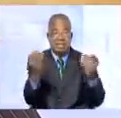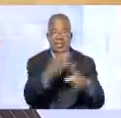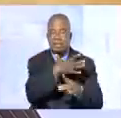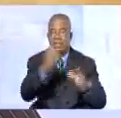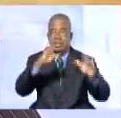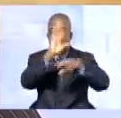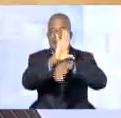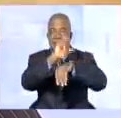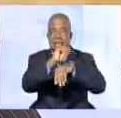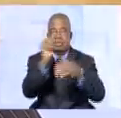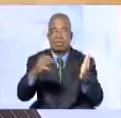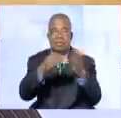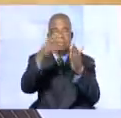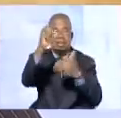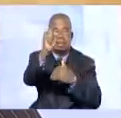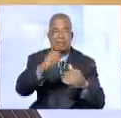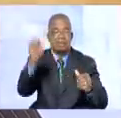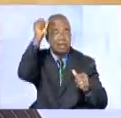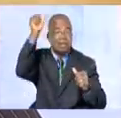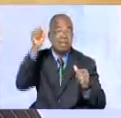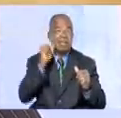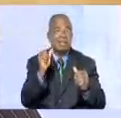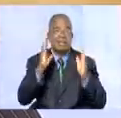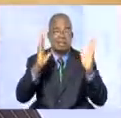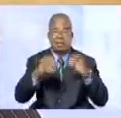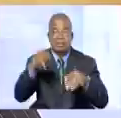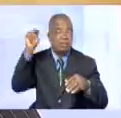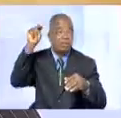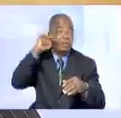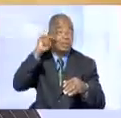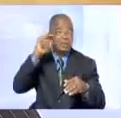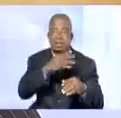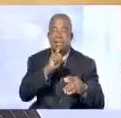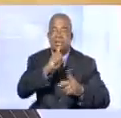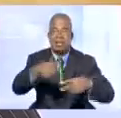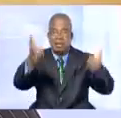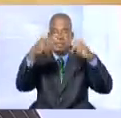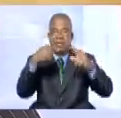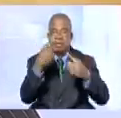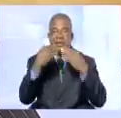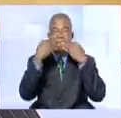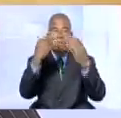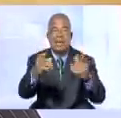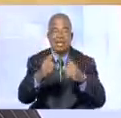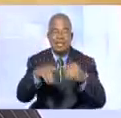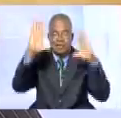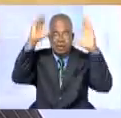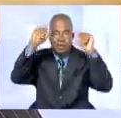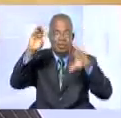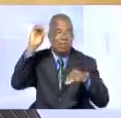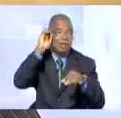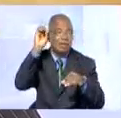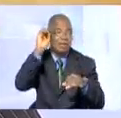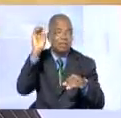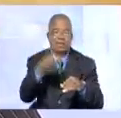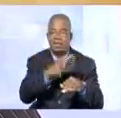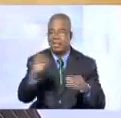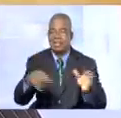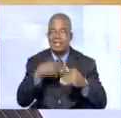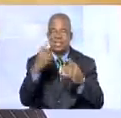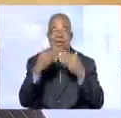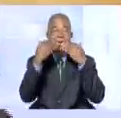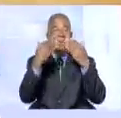du Nigeria est venu dire merci au président de la République pour cet accueil. Le diplomate Tshiezi Kaode a été reçu par le chef de